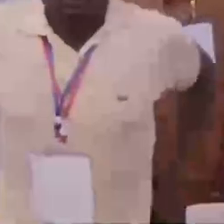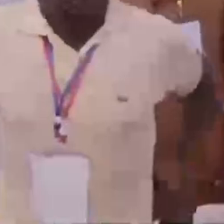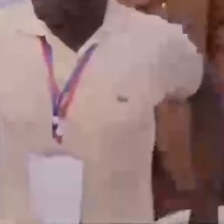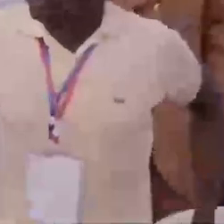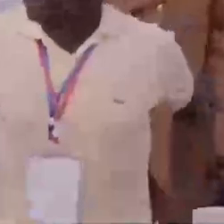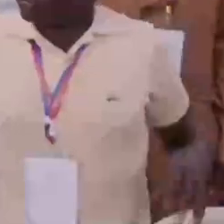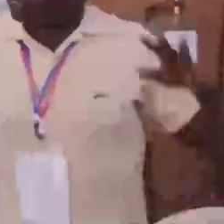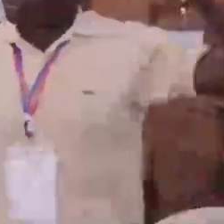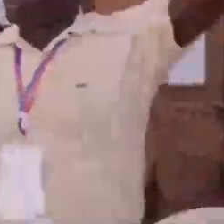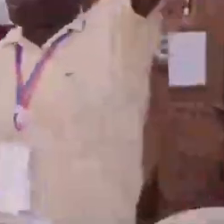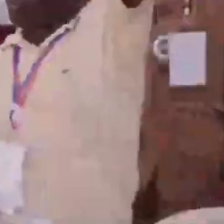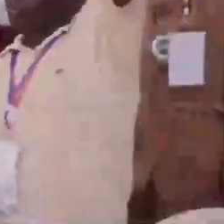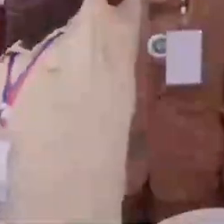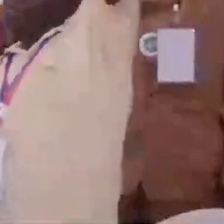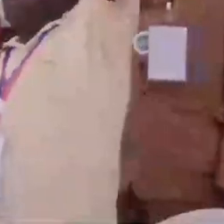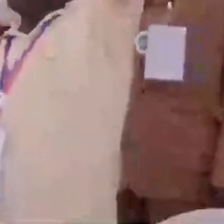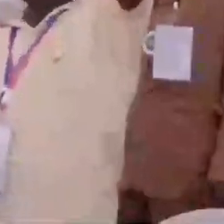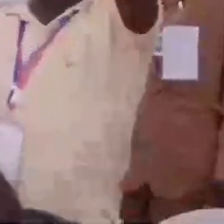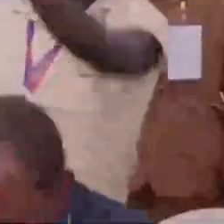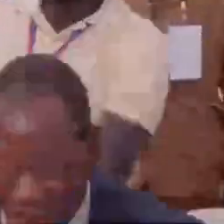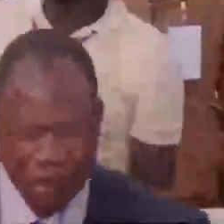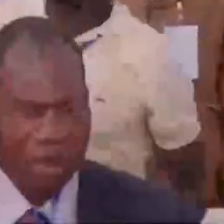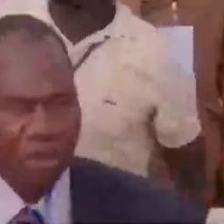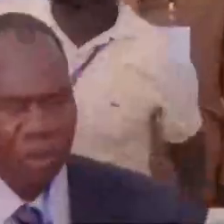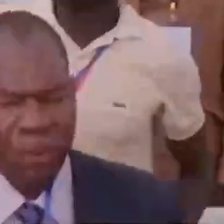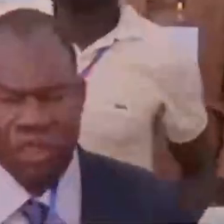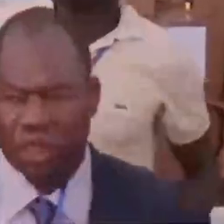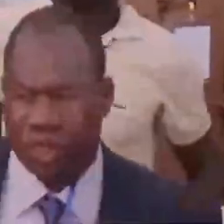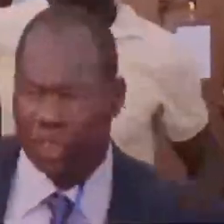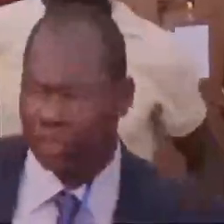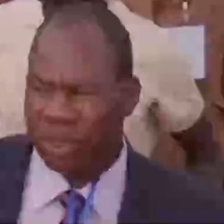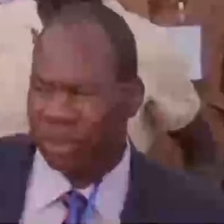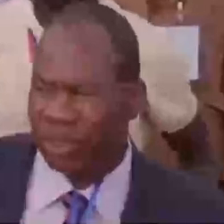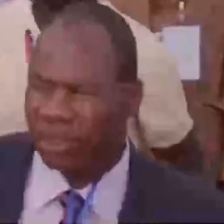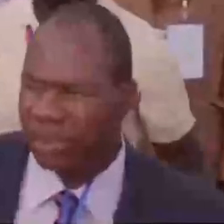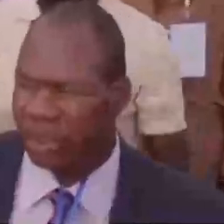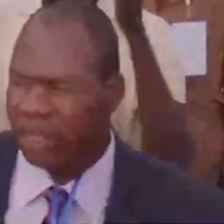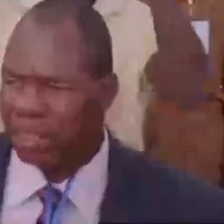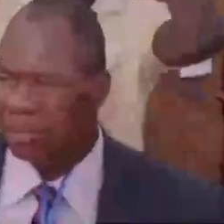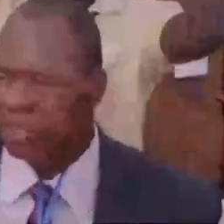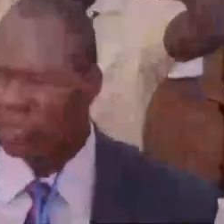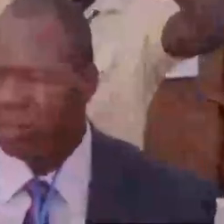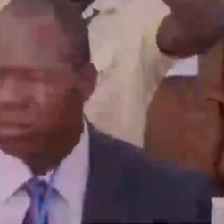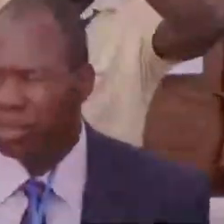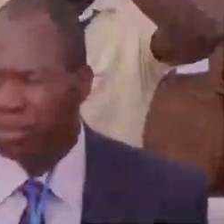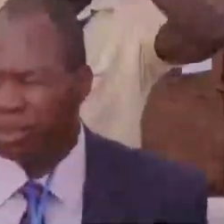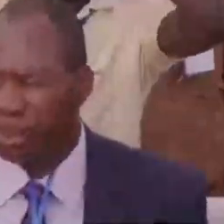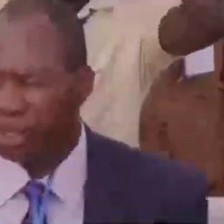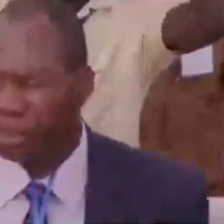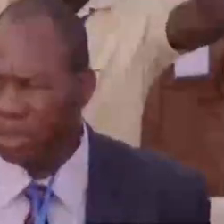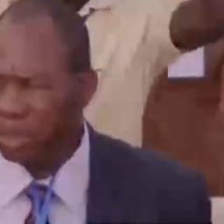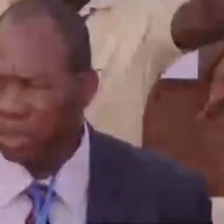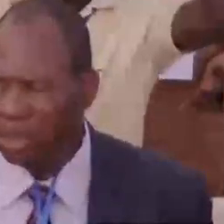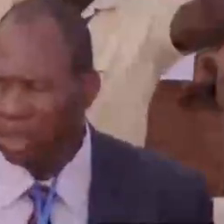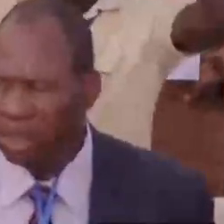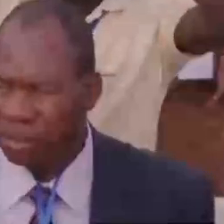Seigneur. Nothing to fear. Il n'y a rien à craindre. No fear. Plus de crainte. No fear. Plus de crainte. You are an